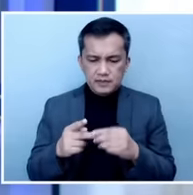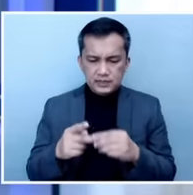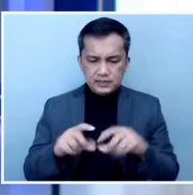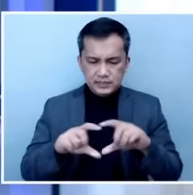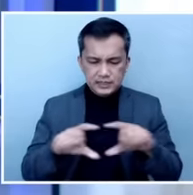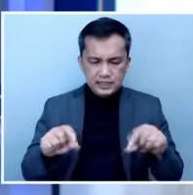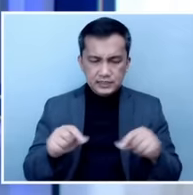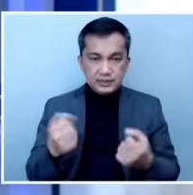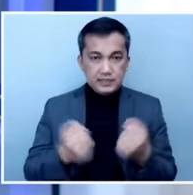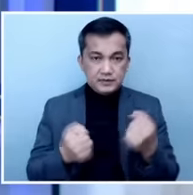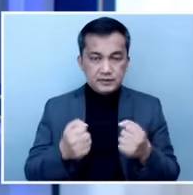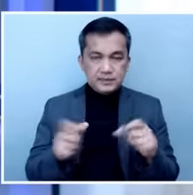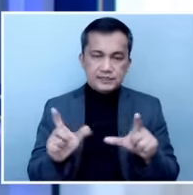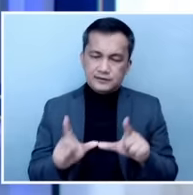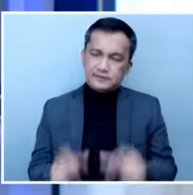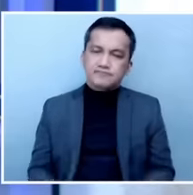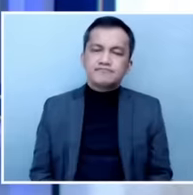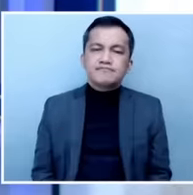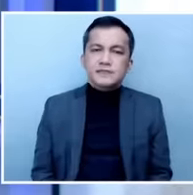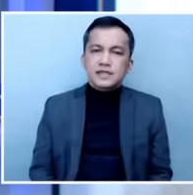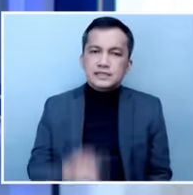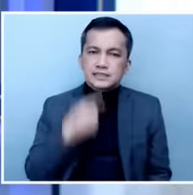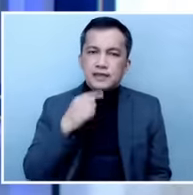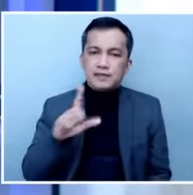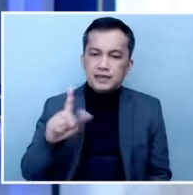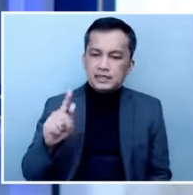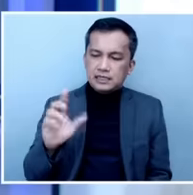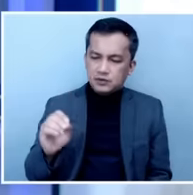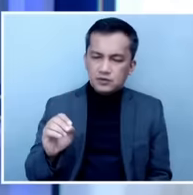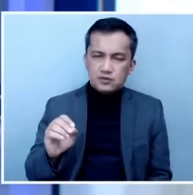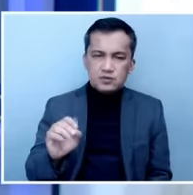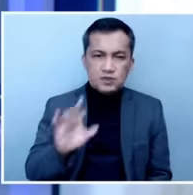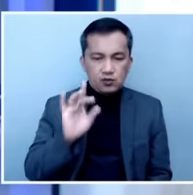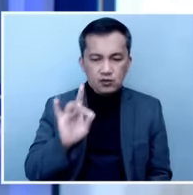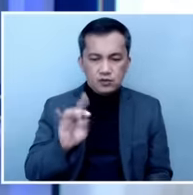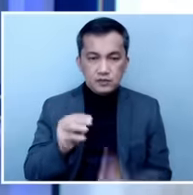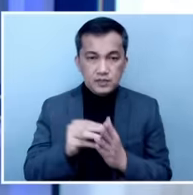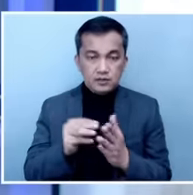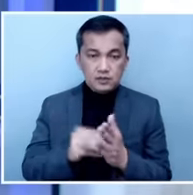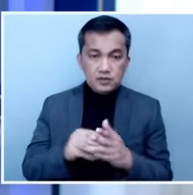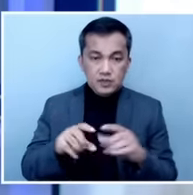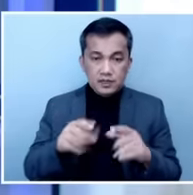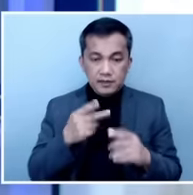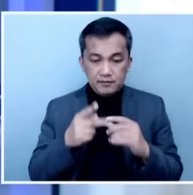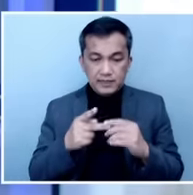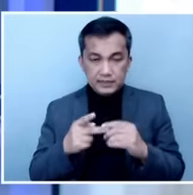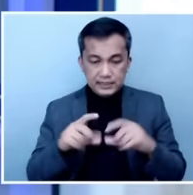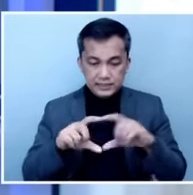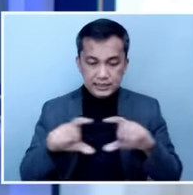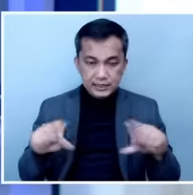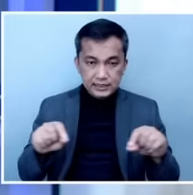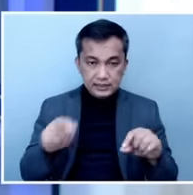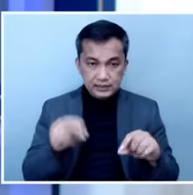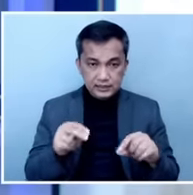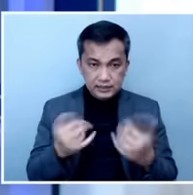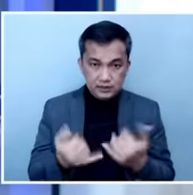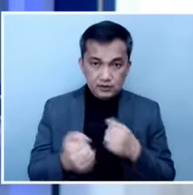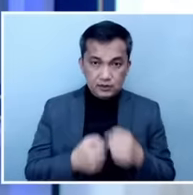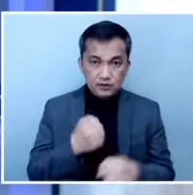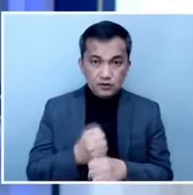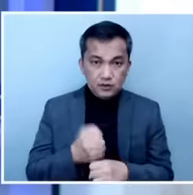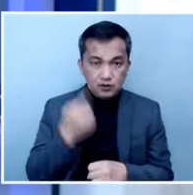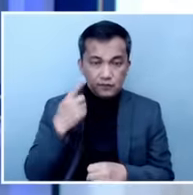driver's license. Ayon sa LTO, nasa 8 milyong plastic card ang kailangan nila ngayong taon para